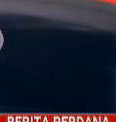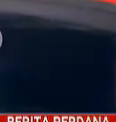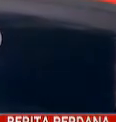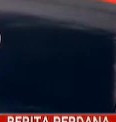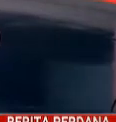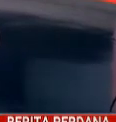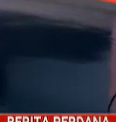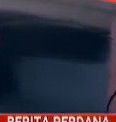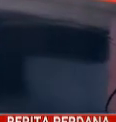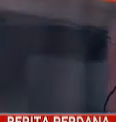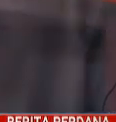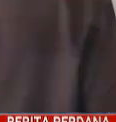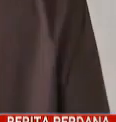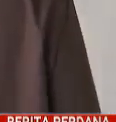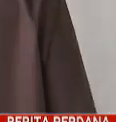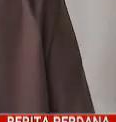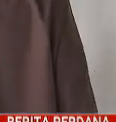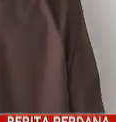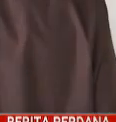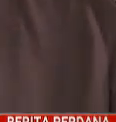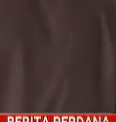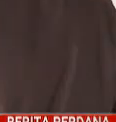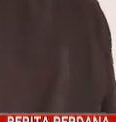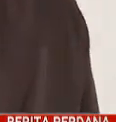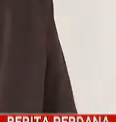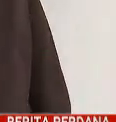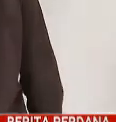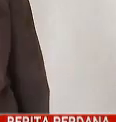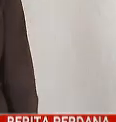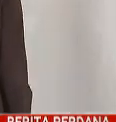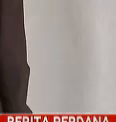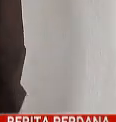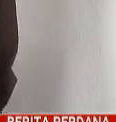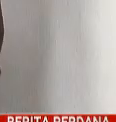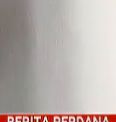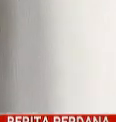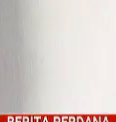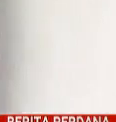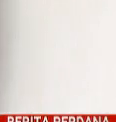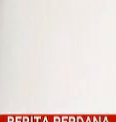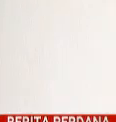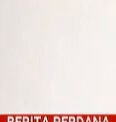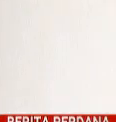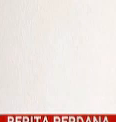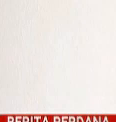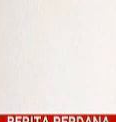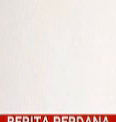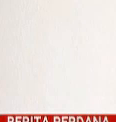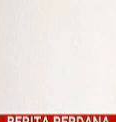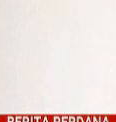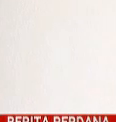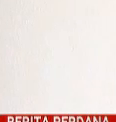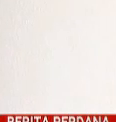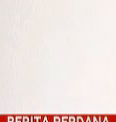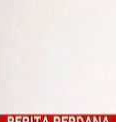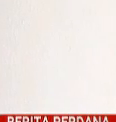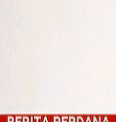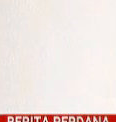RM27,000 akibat komen menghina Yang di-Pertuan Agong di media sosial. Kita lanjut seketika nanti.